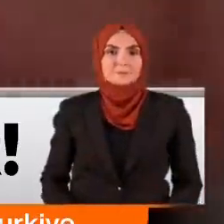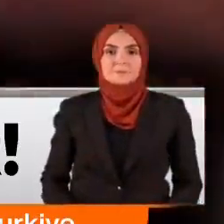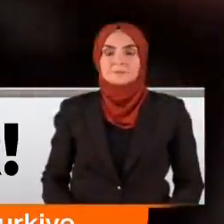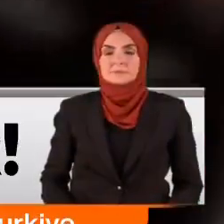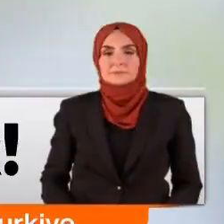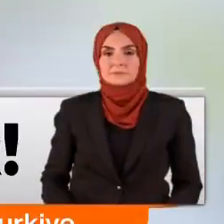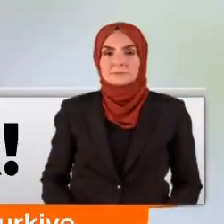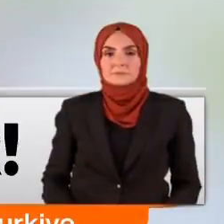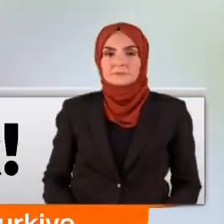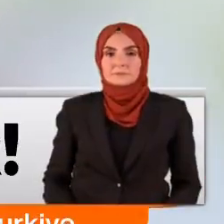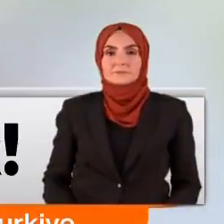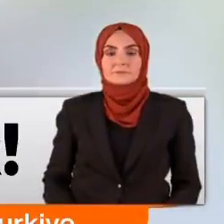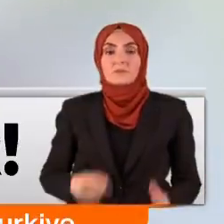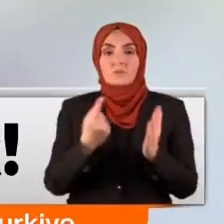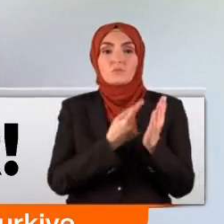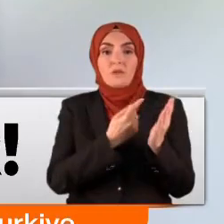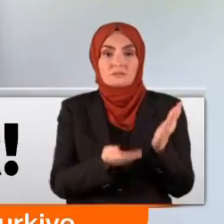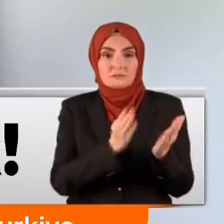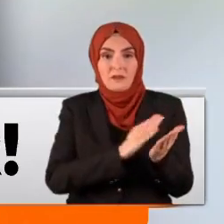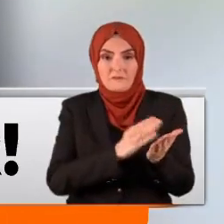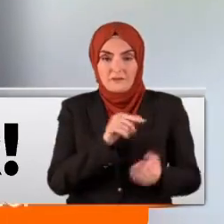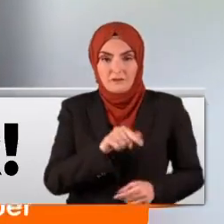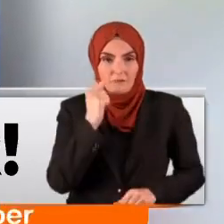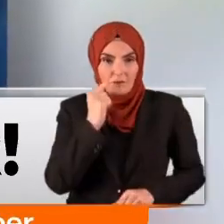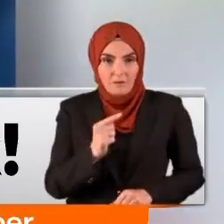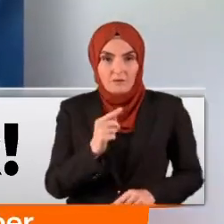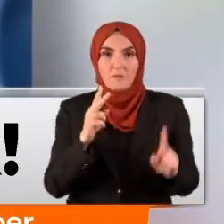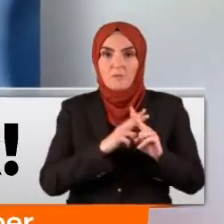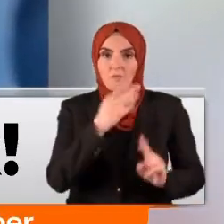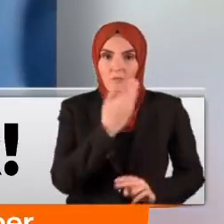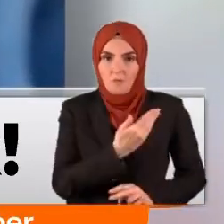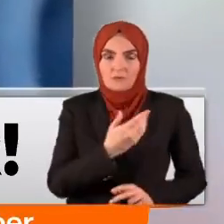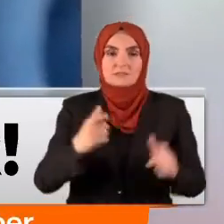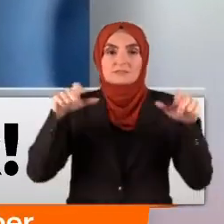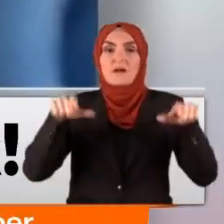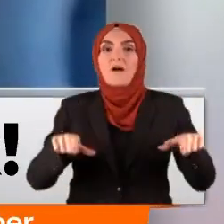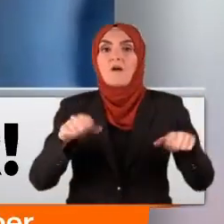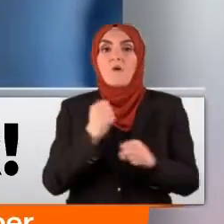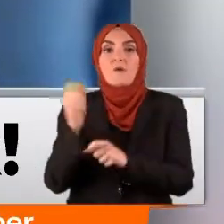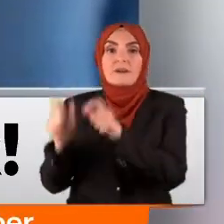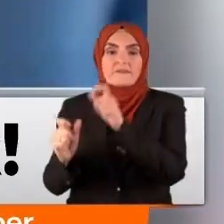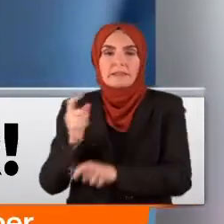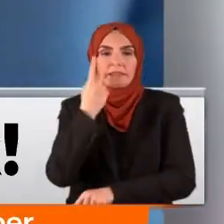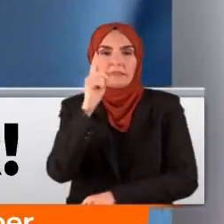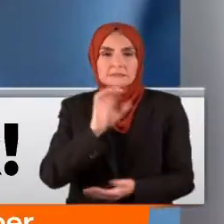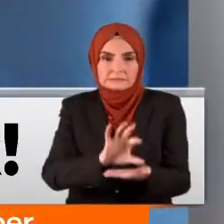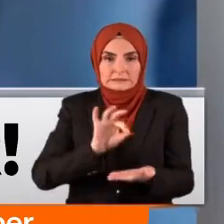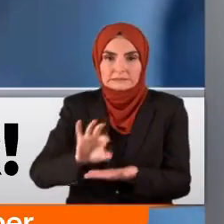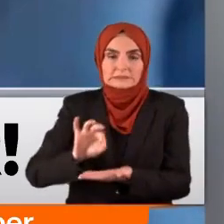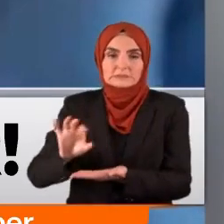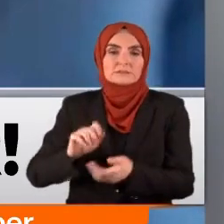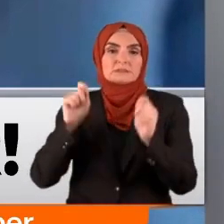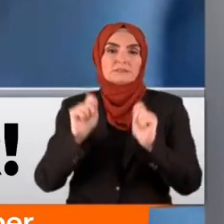Kur'an. Kur'an sayfaları polis ve saha görevlileri tarafından tek tek toplandı. Skandalla ilgili açıklama